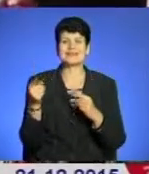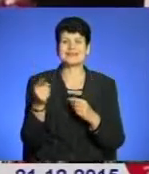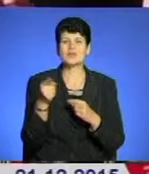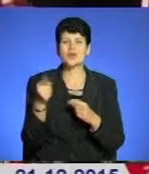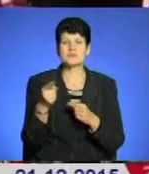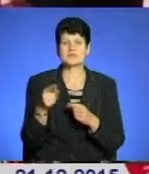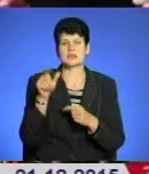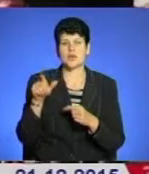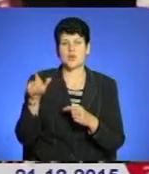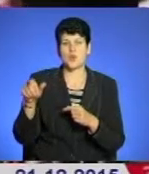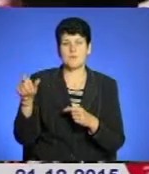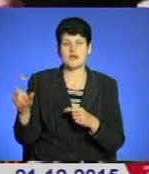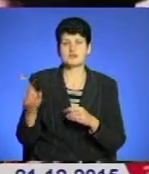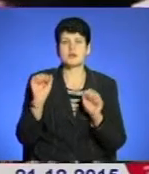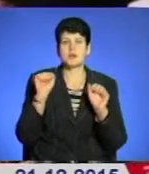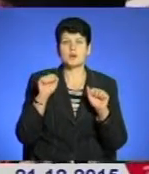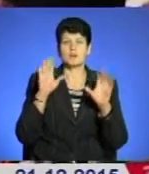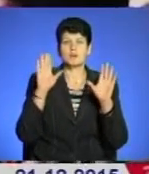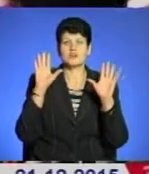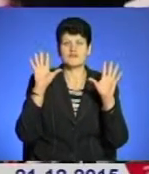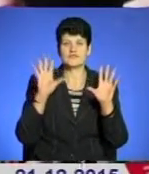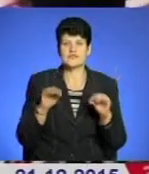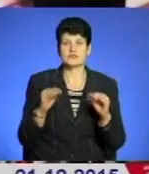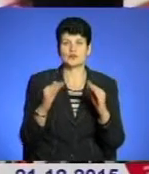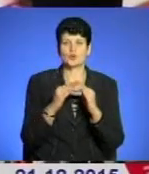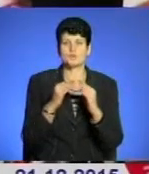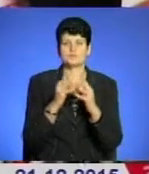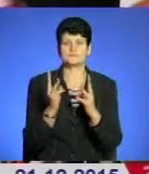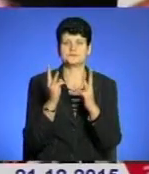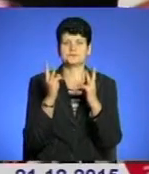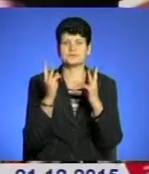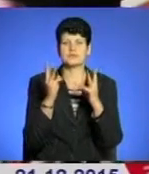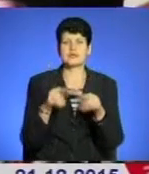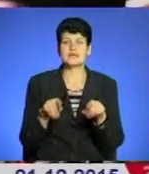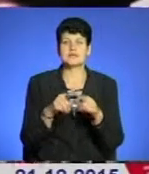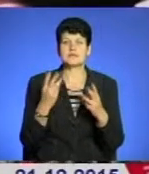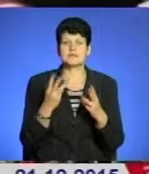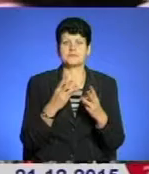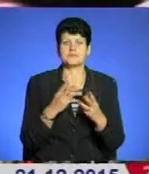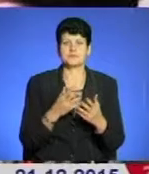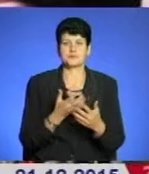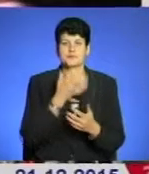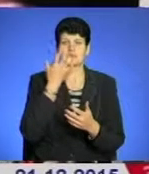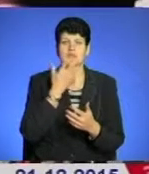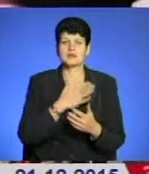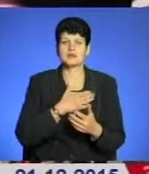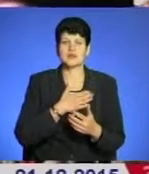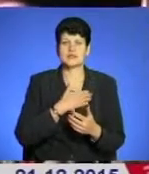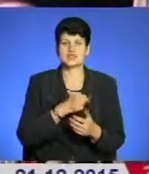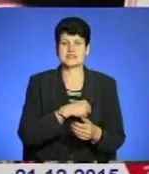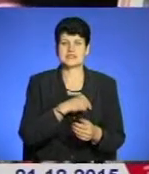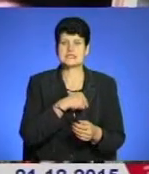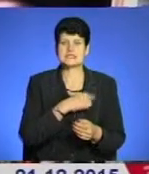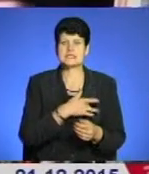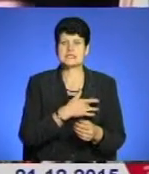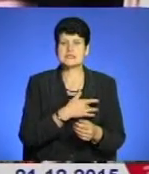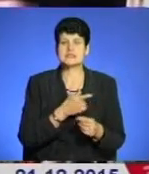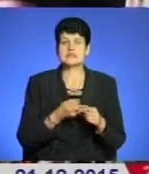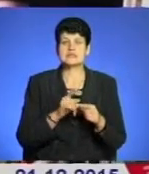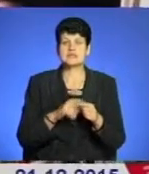громаді, аби ми всі могли запалити його вдома, а також запалити наші серця цією іскрою від цієї